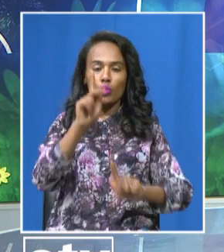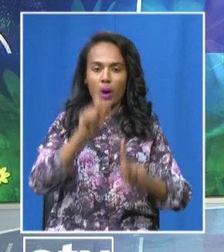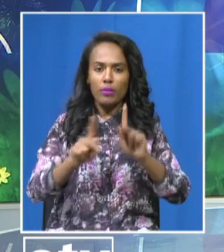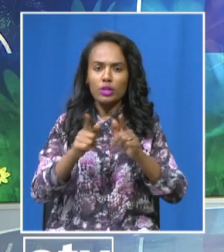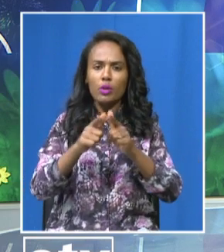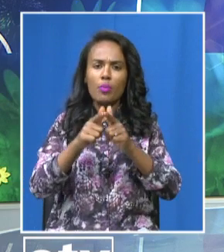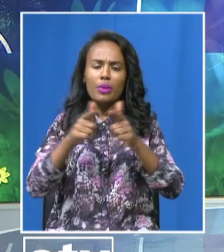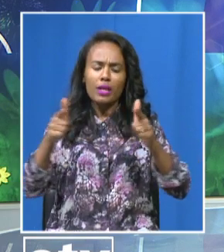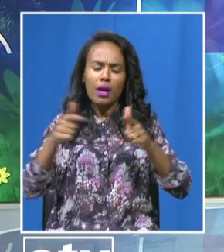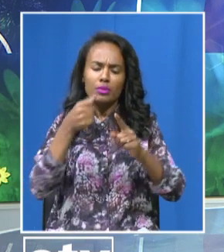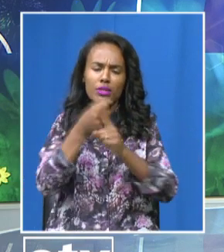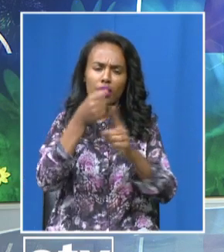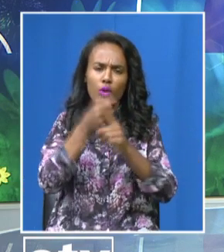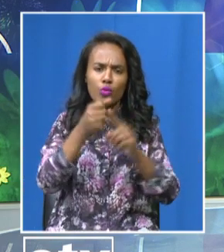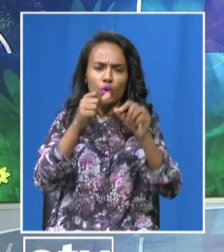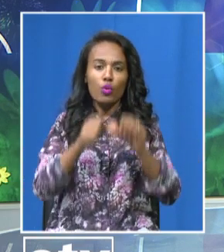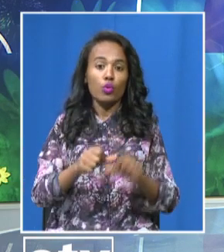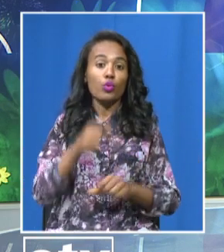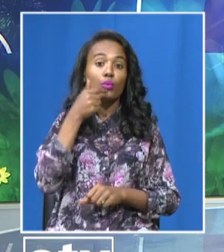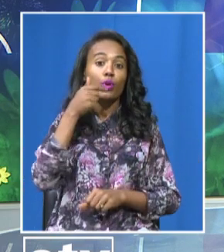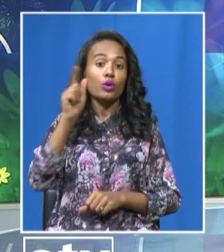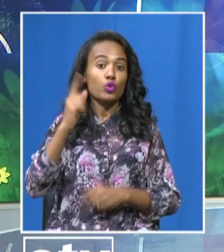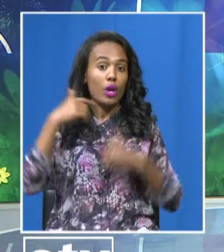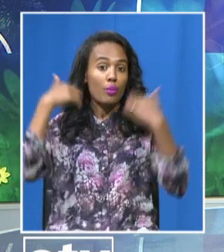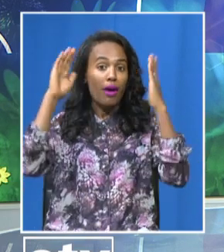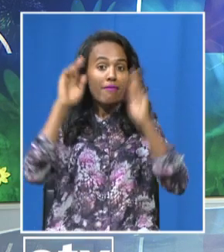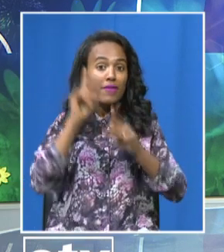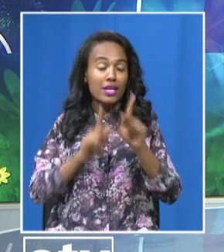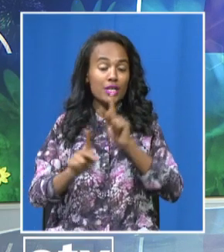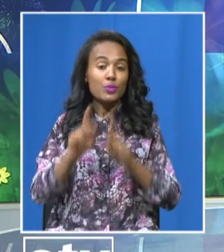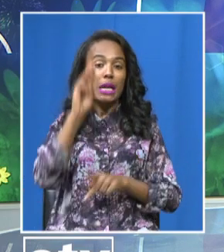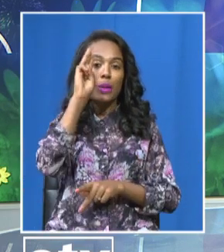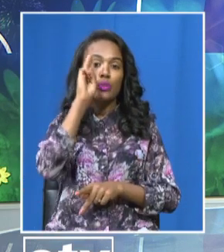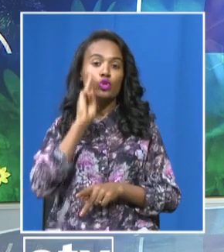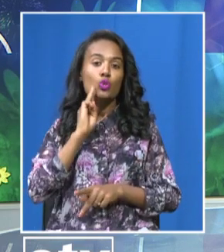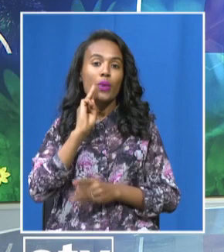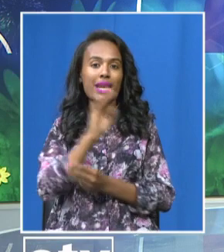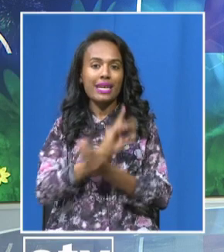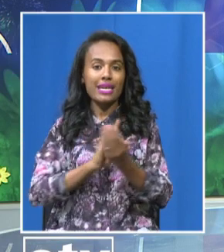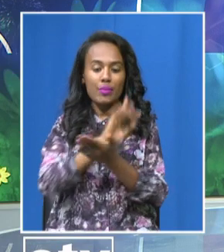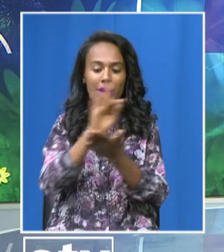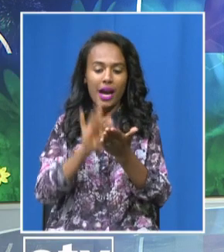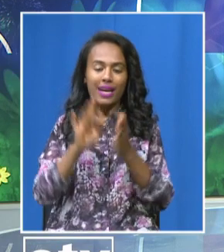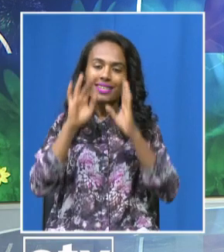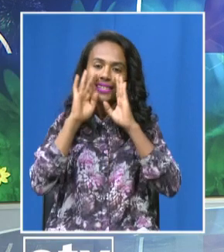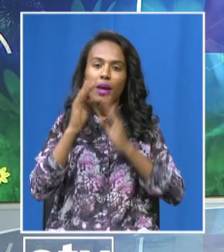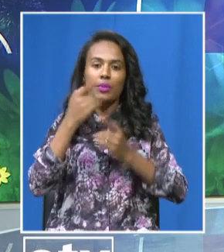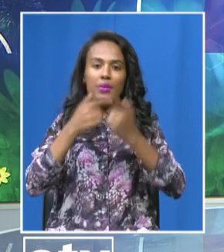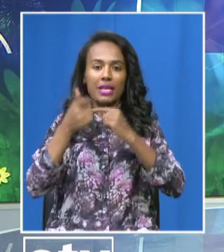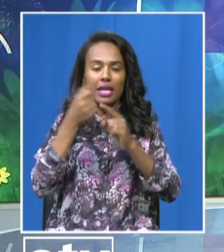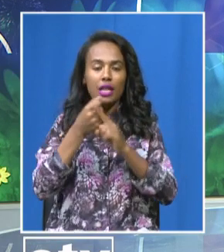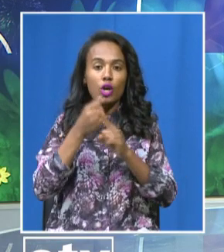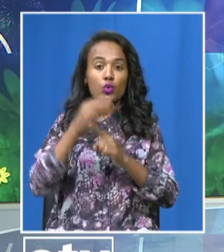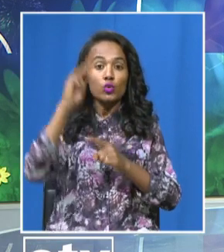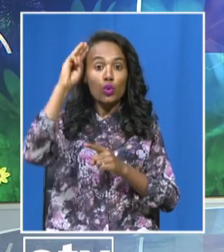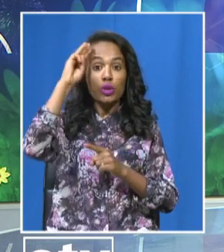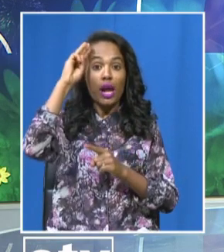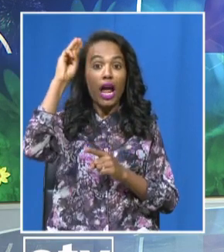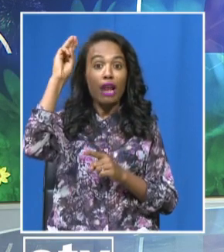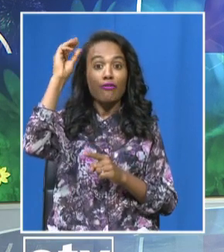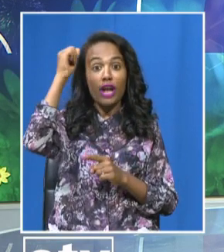በእጅጉ ሲታገሉ የቆዩ ብለዋቸዋል። በአፋር ህዝብና በሶማሌ ክልል ህዝብ መካከል ሰላም እንዲሰፍን የታገሉት ሱልጣን ሐምፍሪ